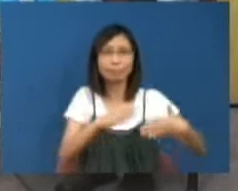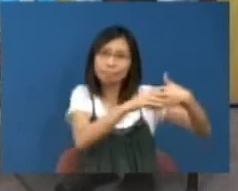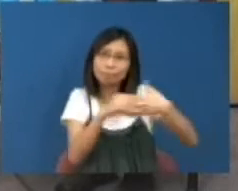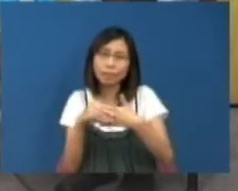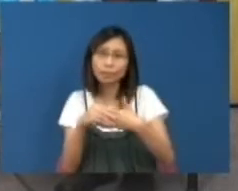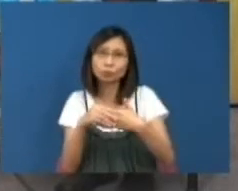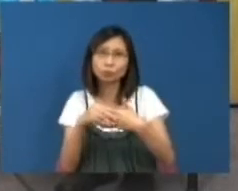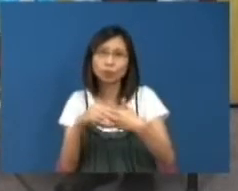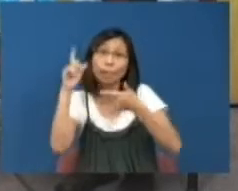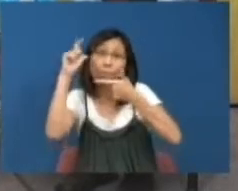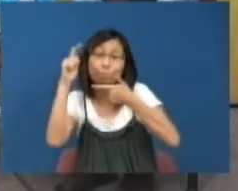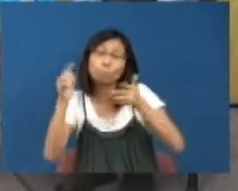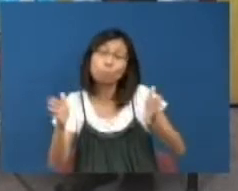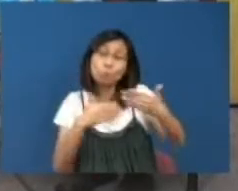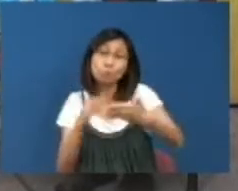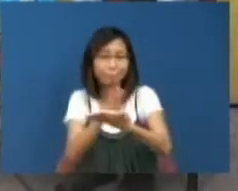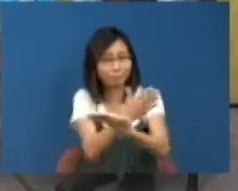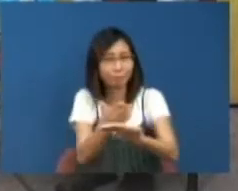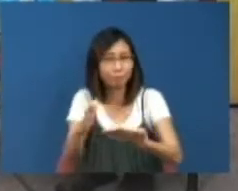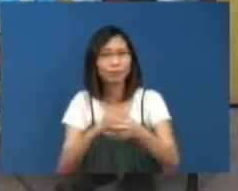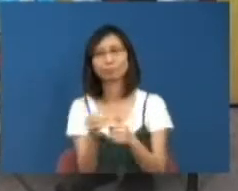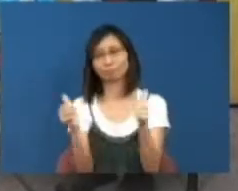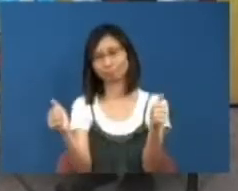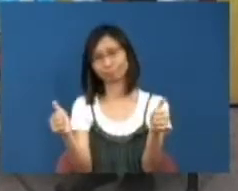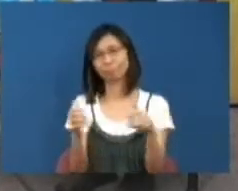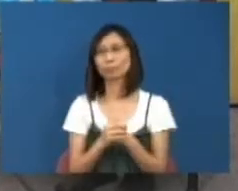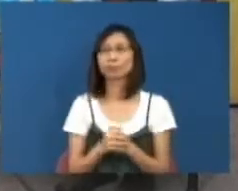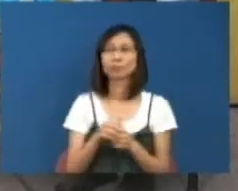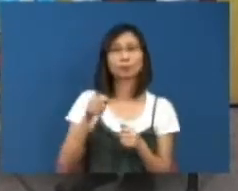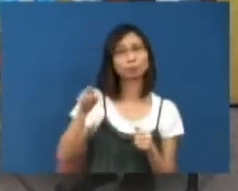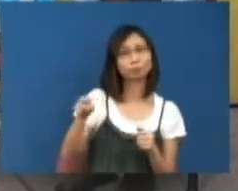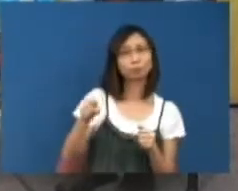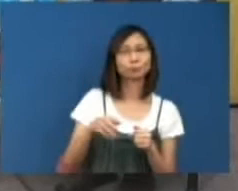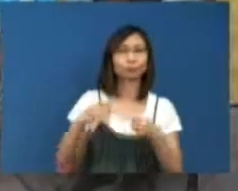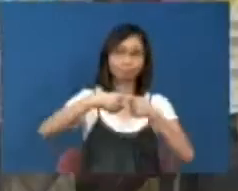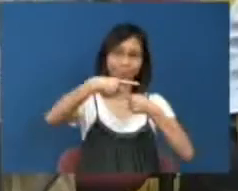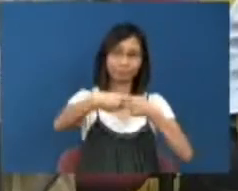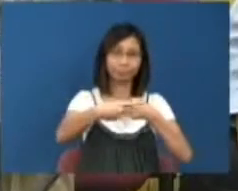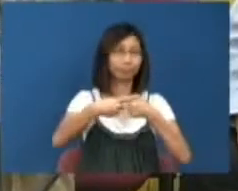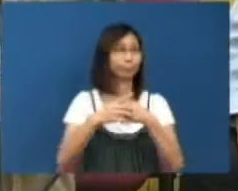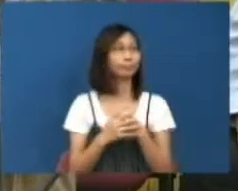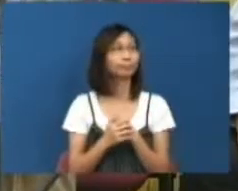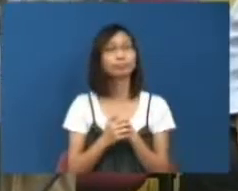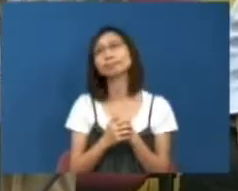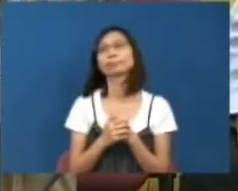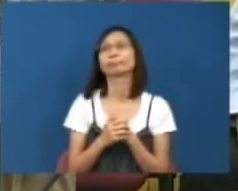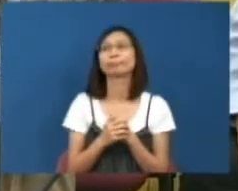係啦，俾大家去分享。 好啊，多謝。 咁就呢個咧，嗱呢個第一張咧，就係